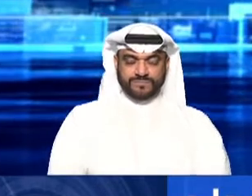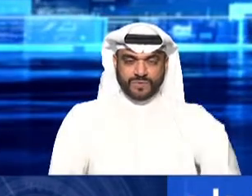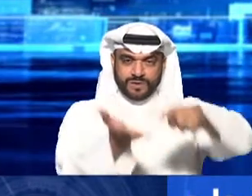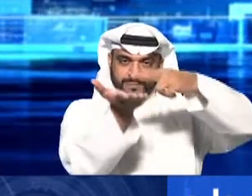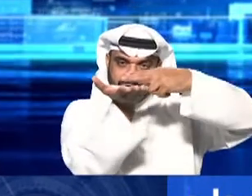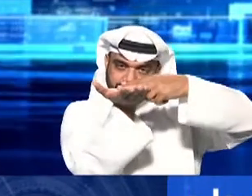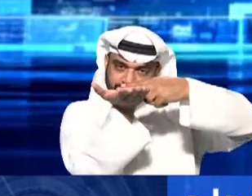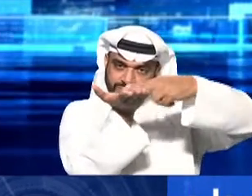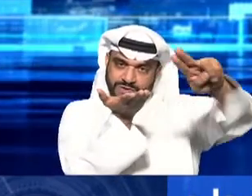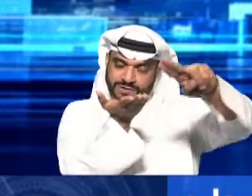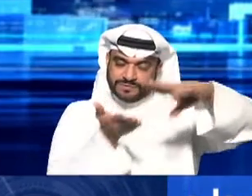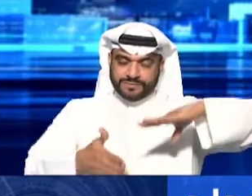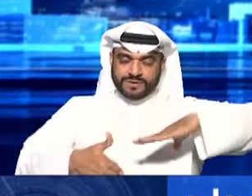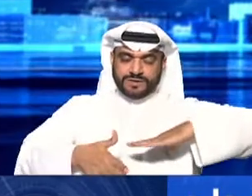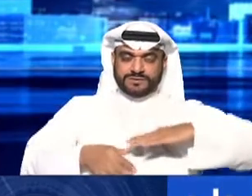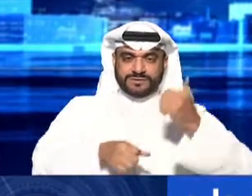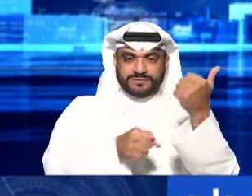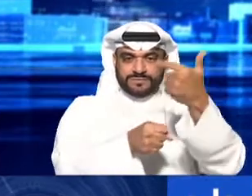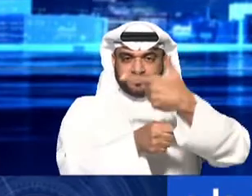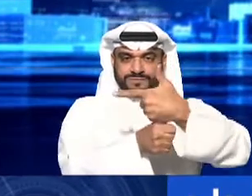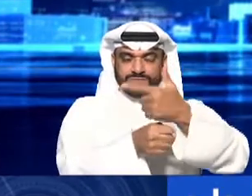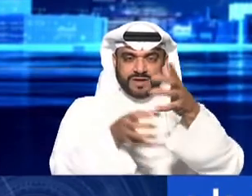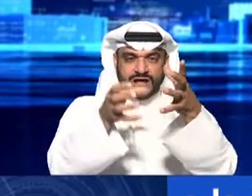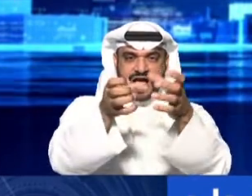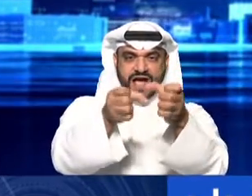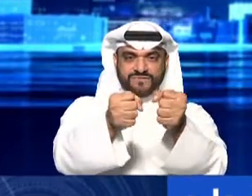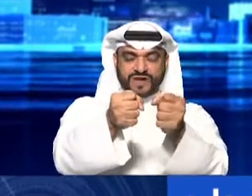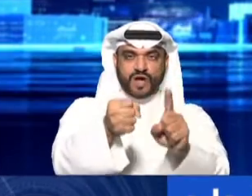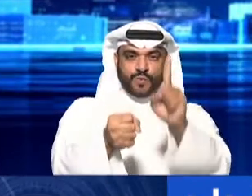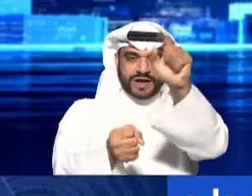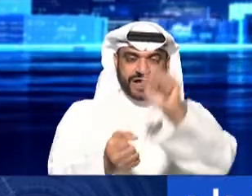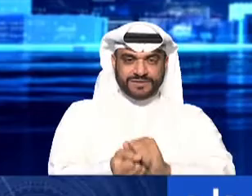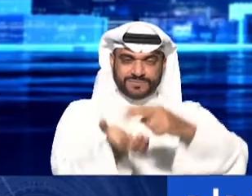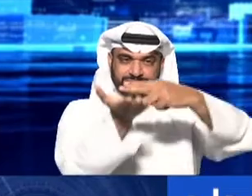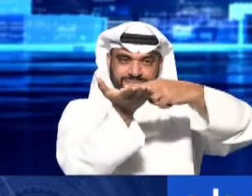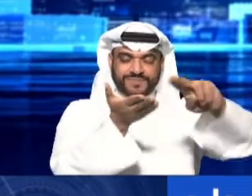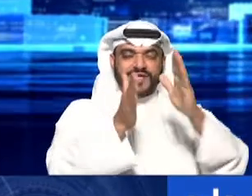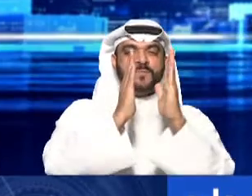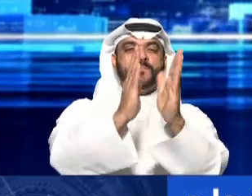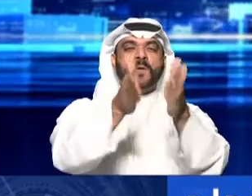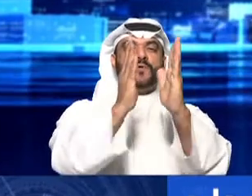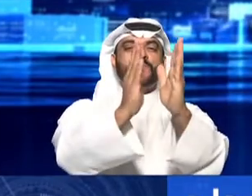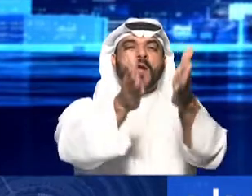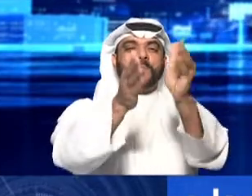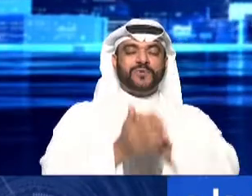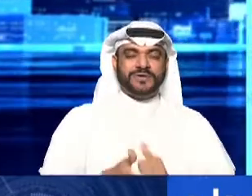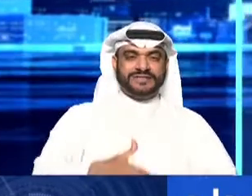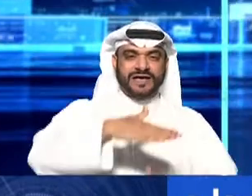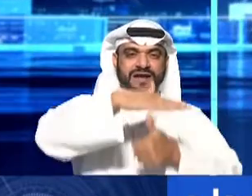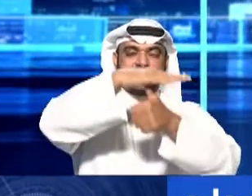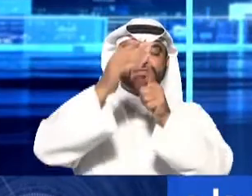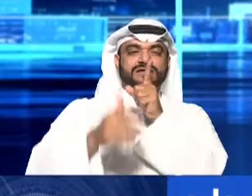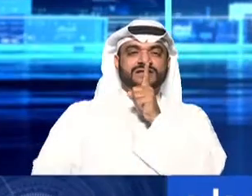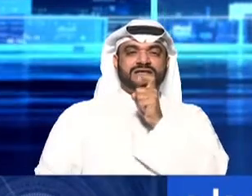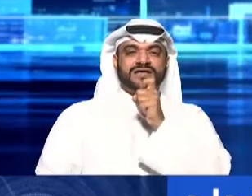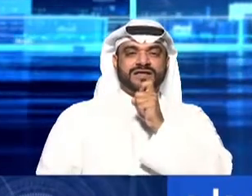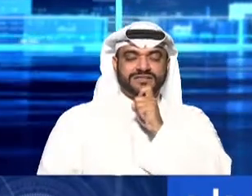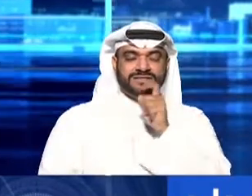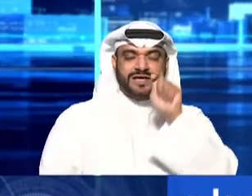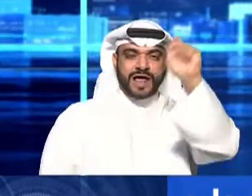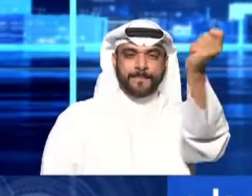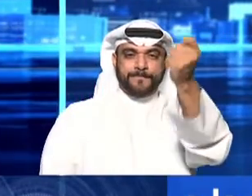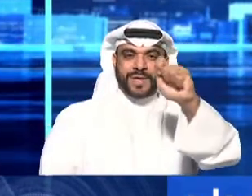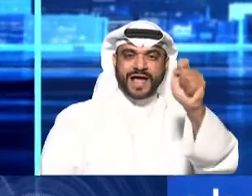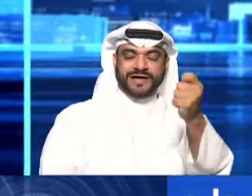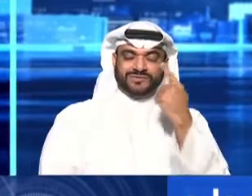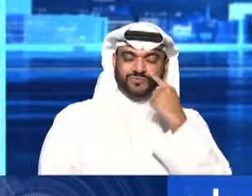بعث سمو ولي العهد الشيخ نواف الأحمد الجابر الصباح حفظه الله ببرقية تهنئة إلى أخيه صاحب السمو الشيخ تميم بن حمد